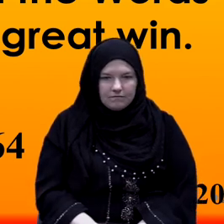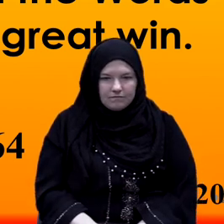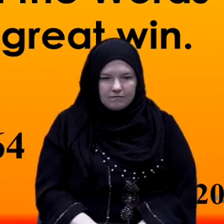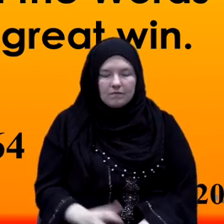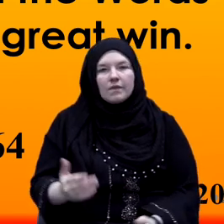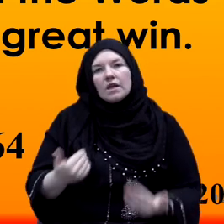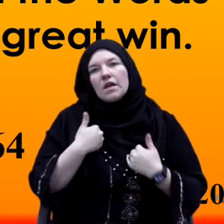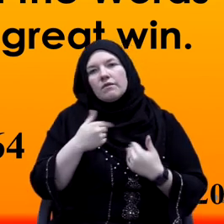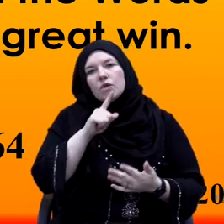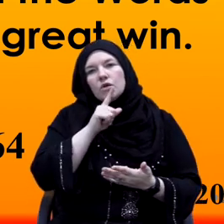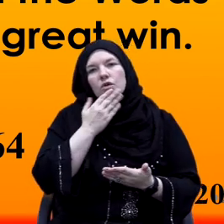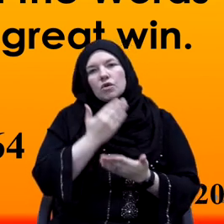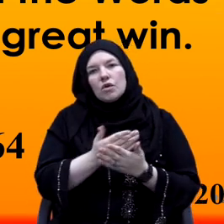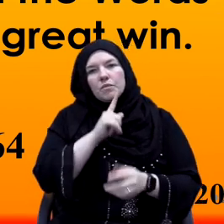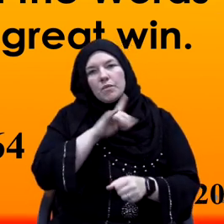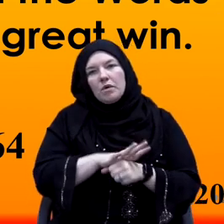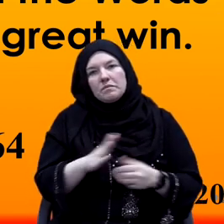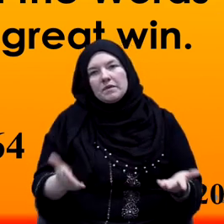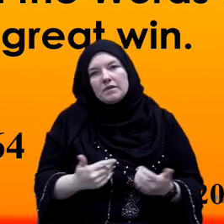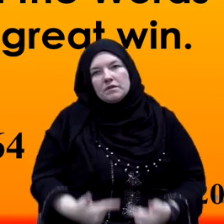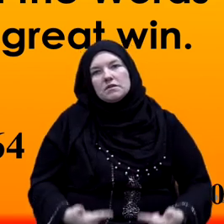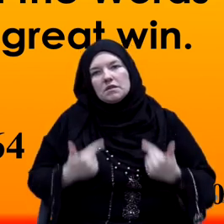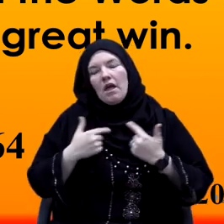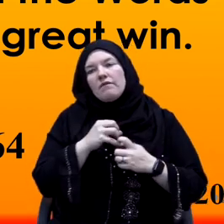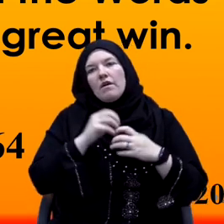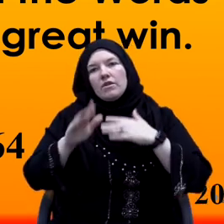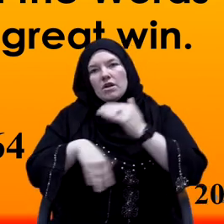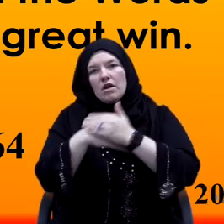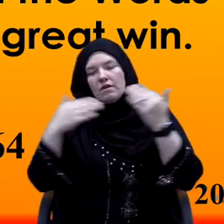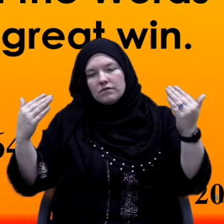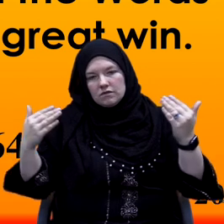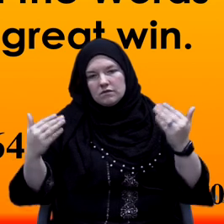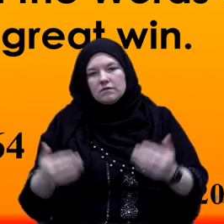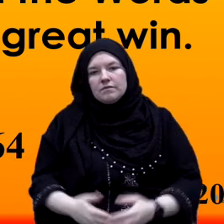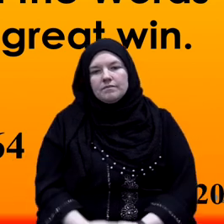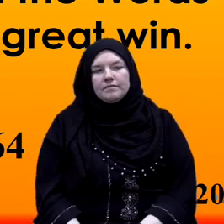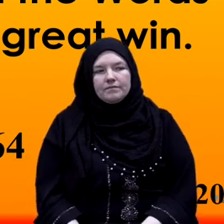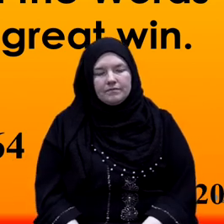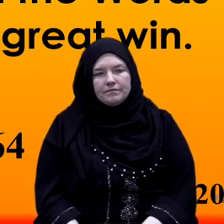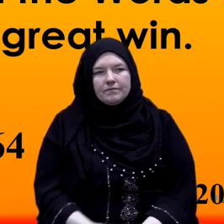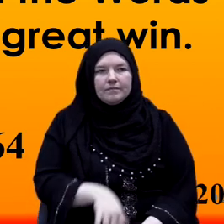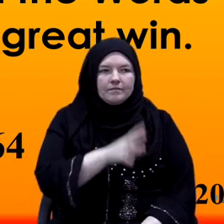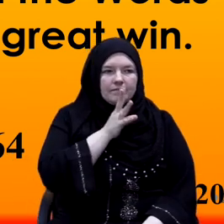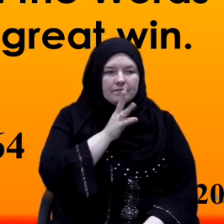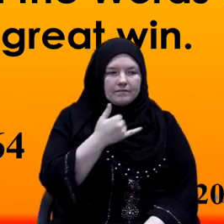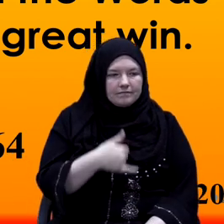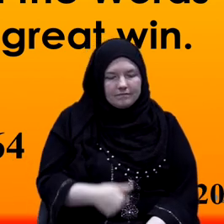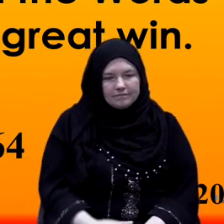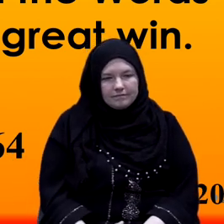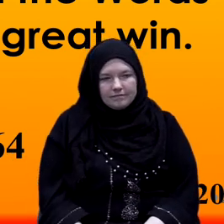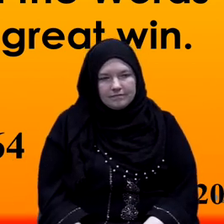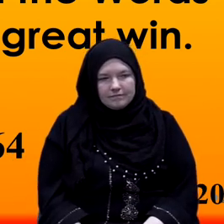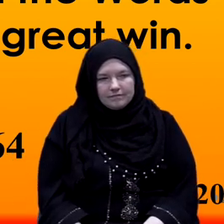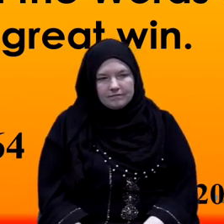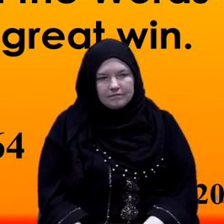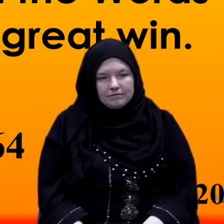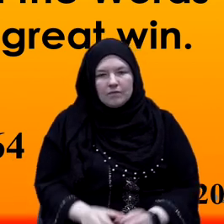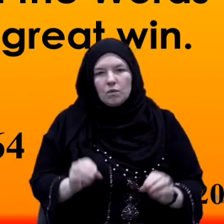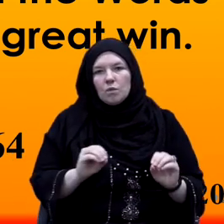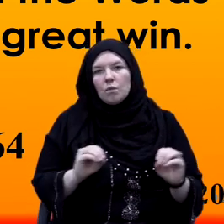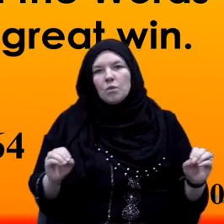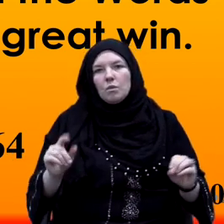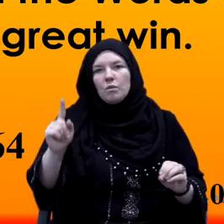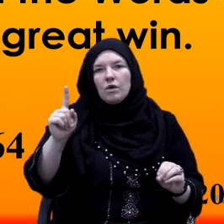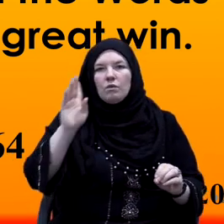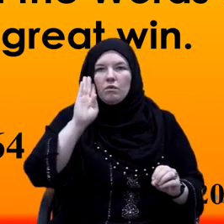good promises in this life and in the hereafter. لَا تَبْدِيلَ لِكَلِمَاتِ اللَّهِ. No one